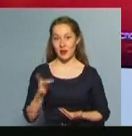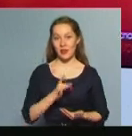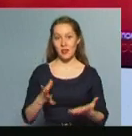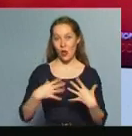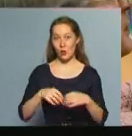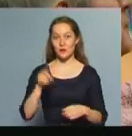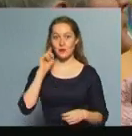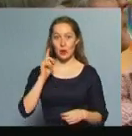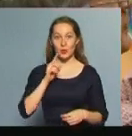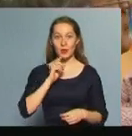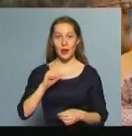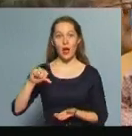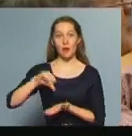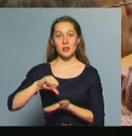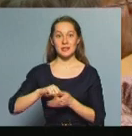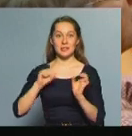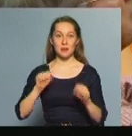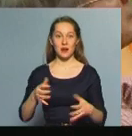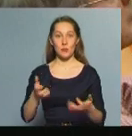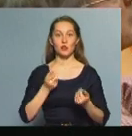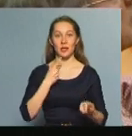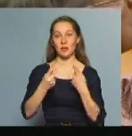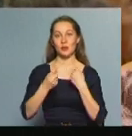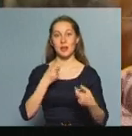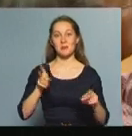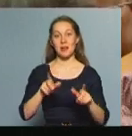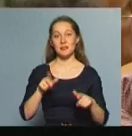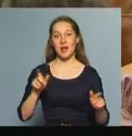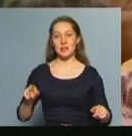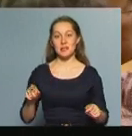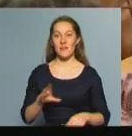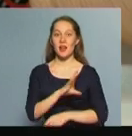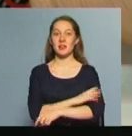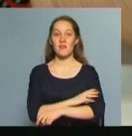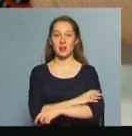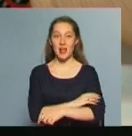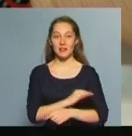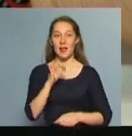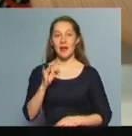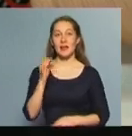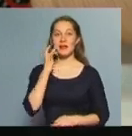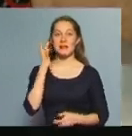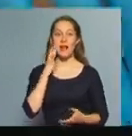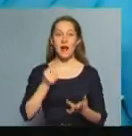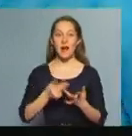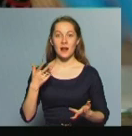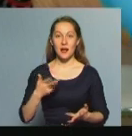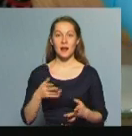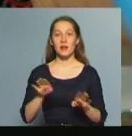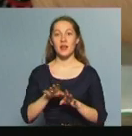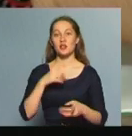глухих. Участники акции смогли получить консультации специалистов, измерить давление и содержание сахара в крови, пройти